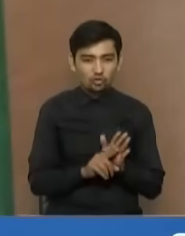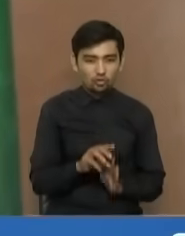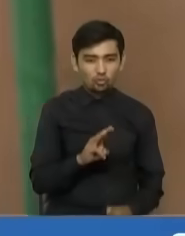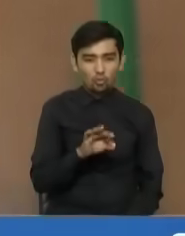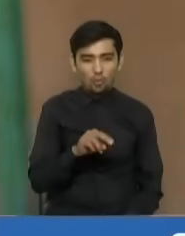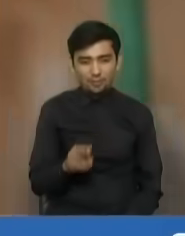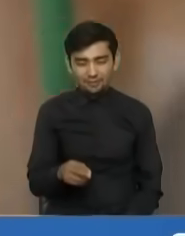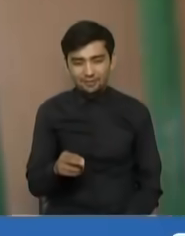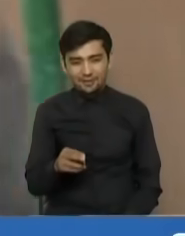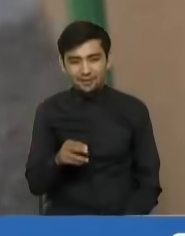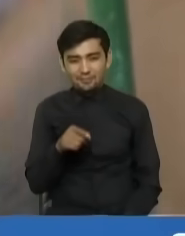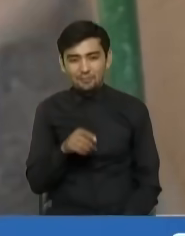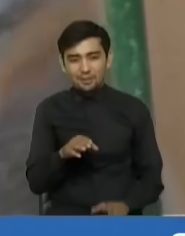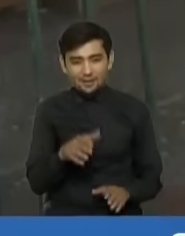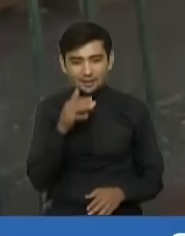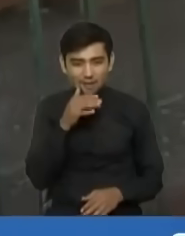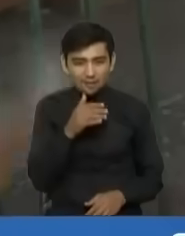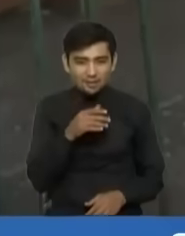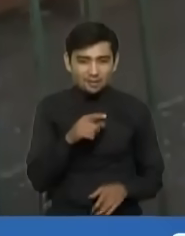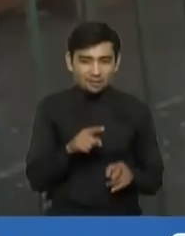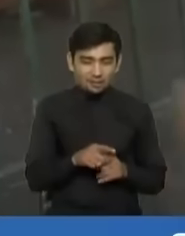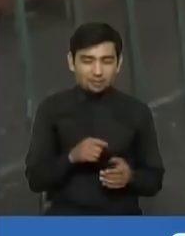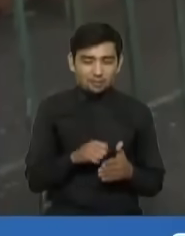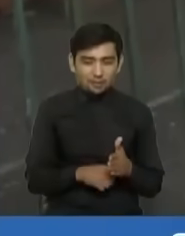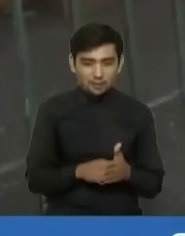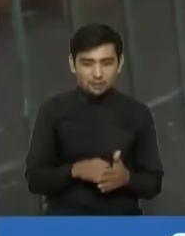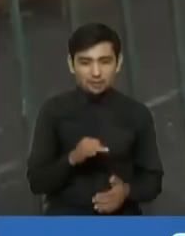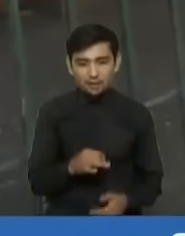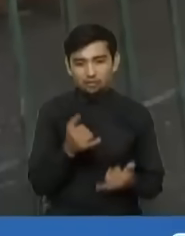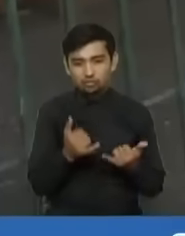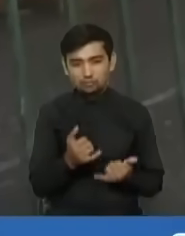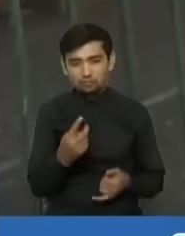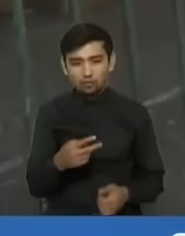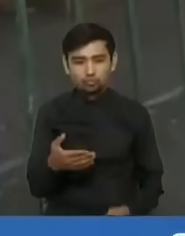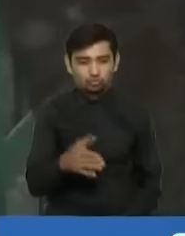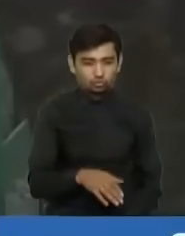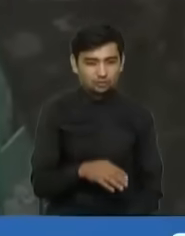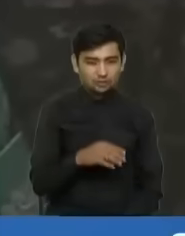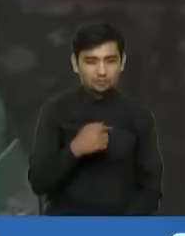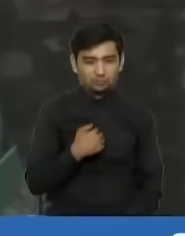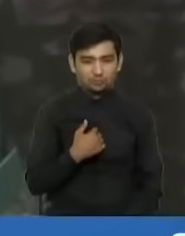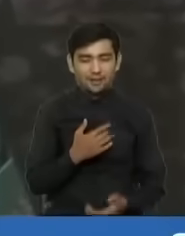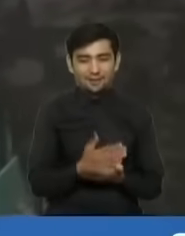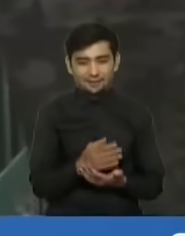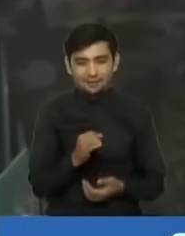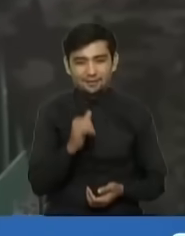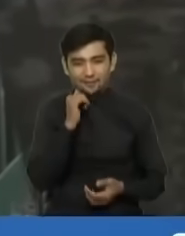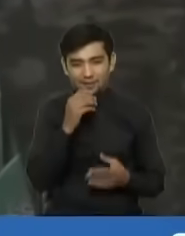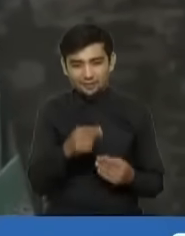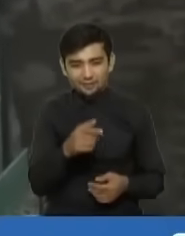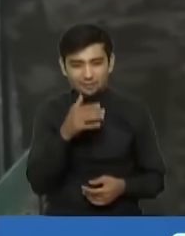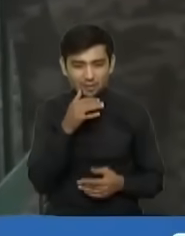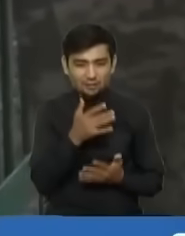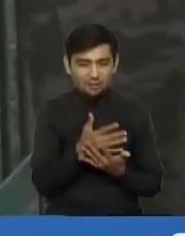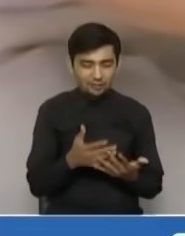ұлттық аңшылық қоғамдық қоры да осы игістің бір мысалы екен. Айтуынша қазір 20-ға жуық тазыны күтіп баптап отыр. Күн ертең асыл тұқымды